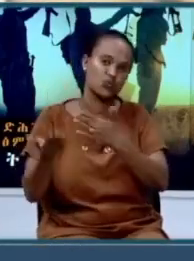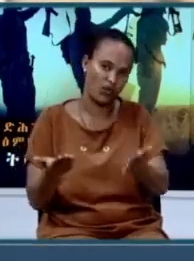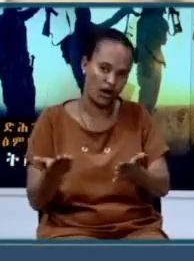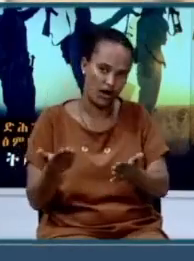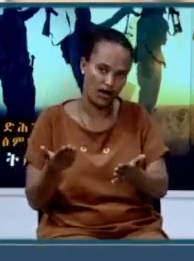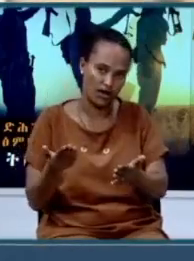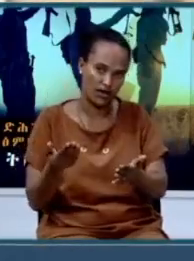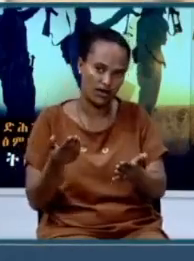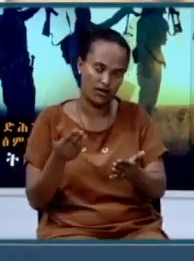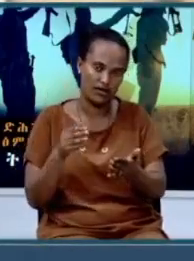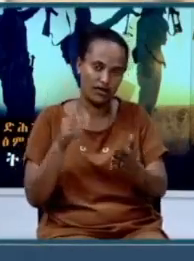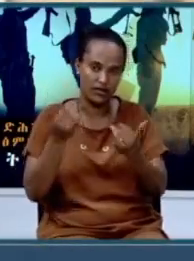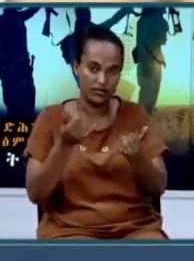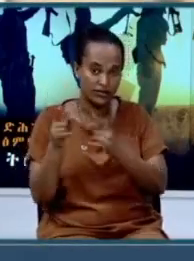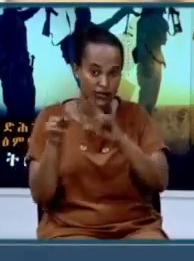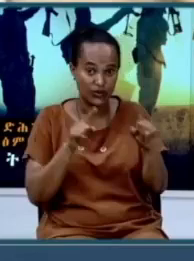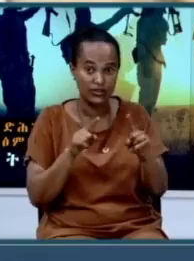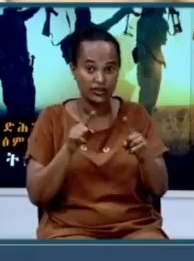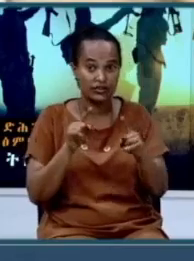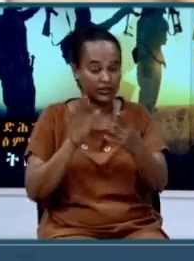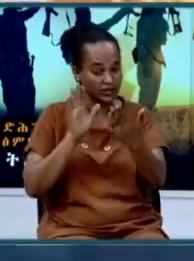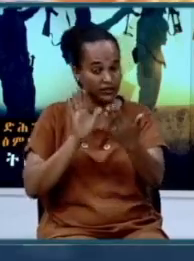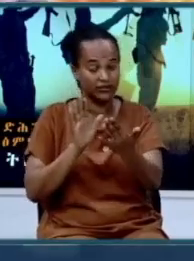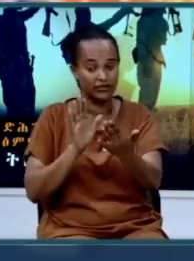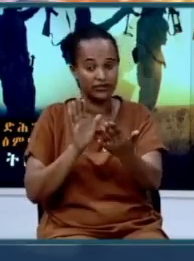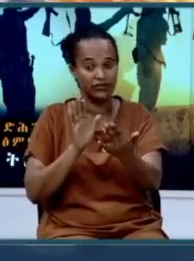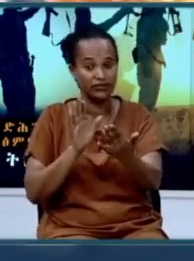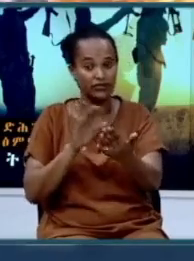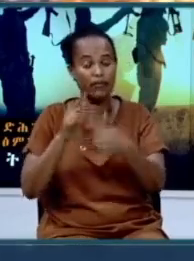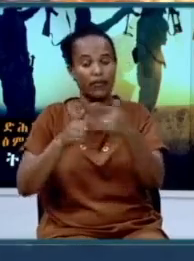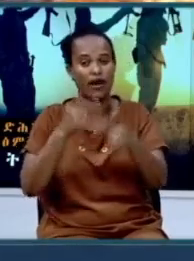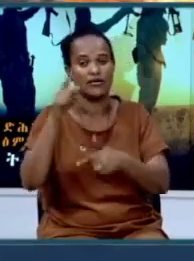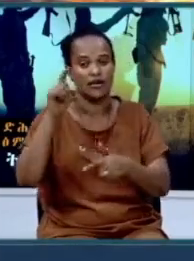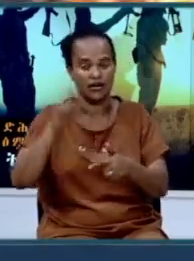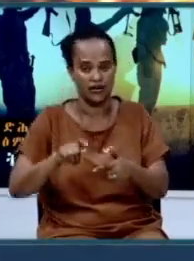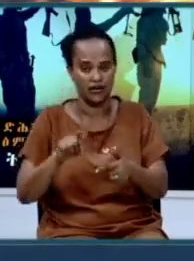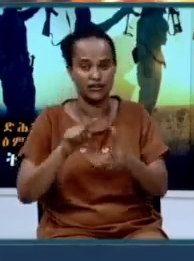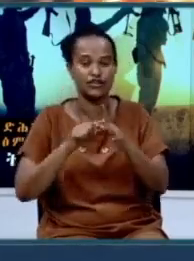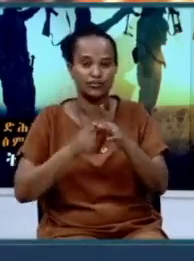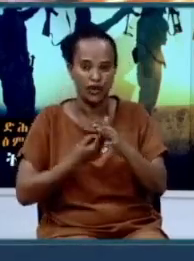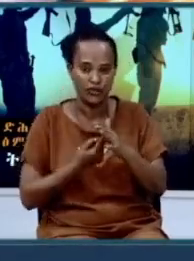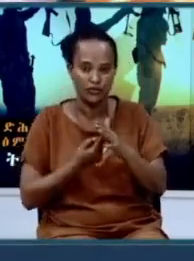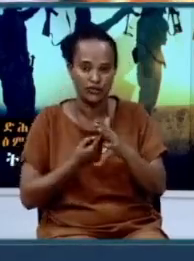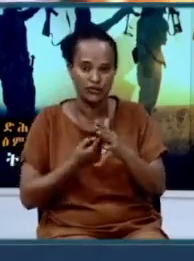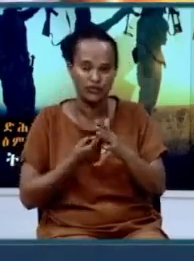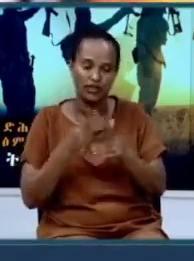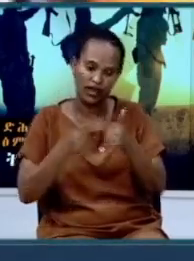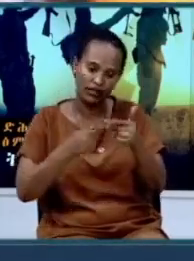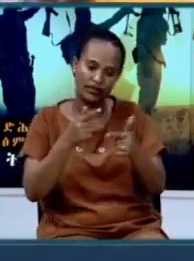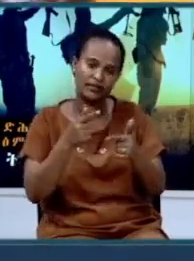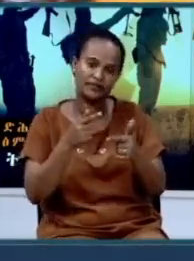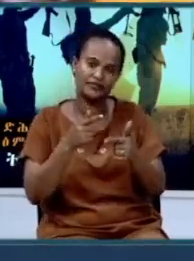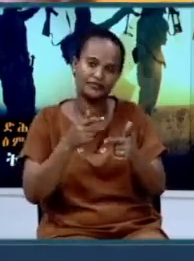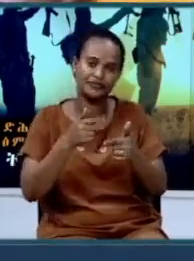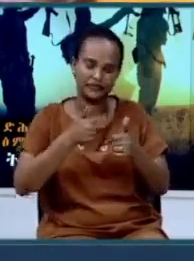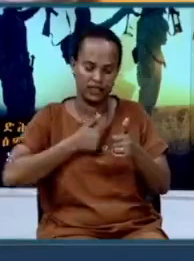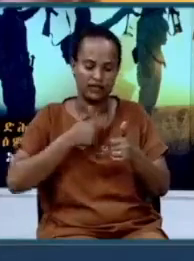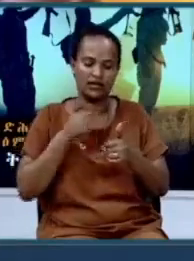እዩ ሕዚ እውን ንቕድሚት ንምኻድ ኣብቲ ግንባር እውን ከይድና እጃምና